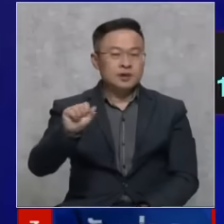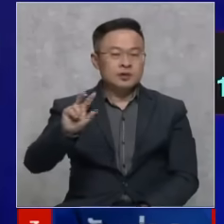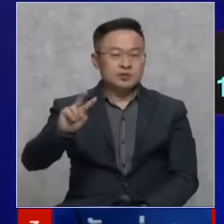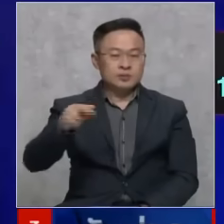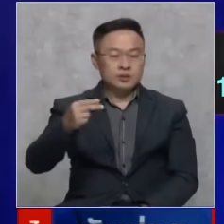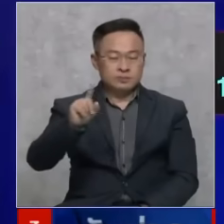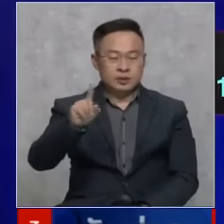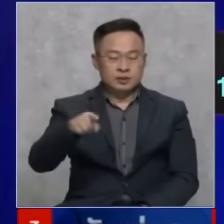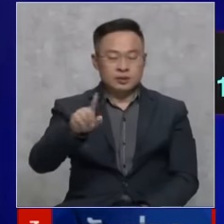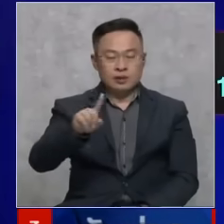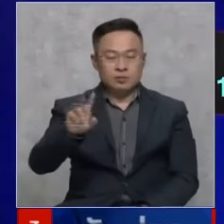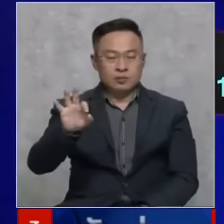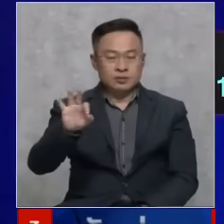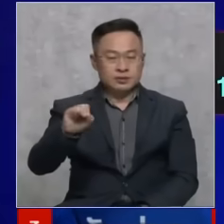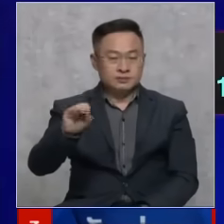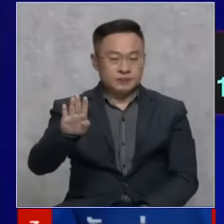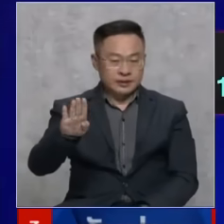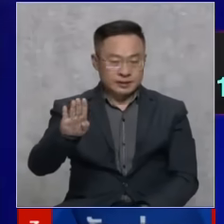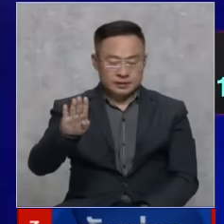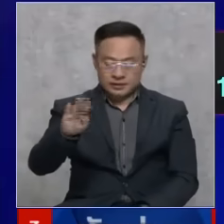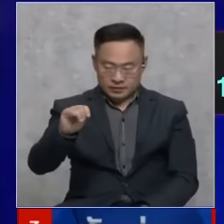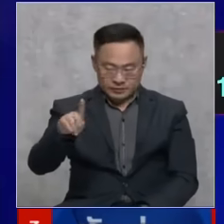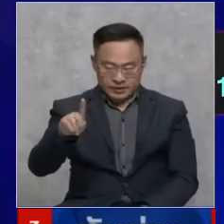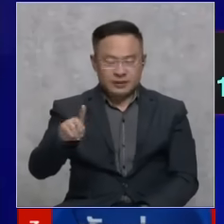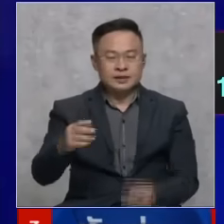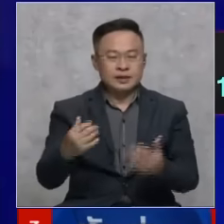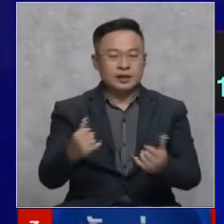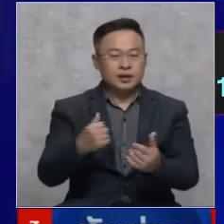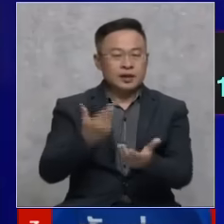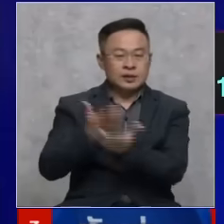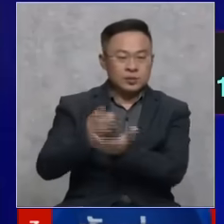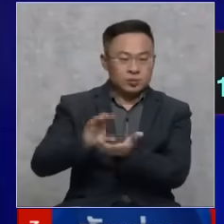21,521,941 บาทยังมีเงินลงทุนนะคะ